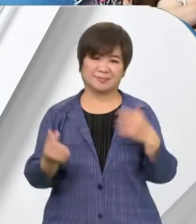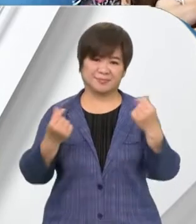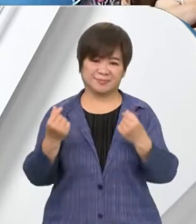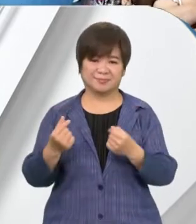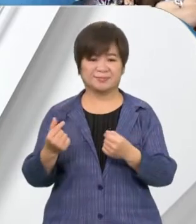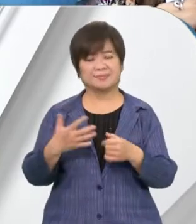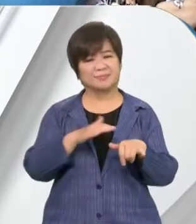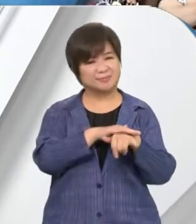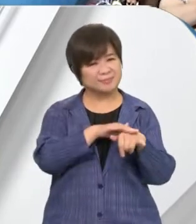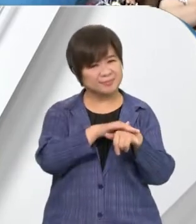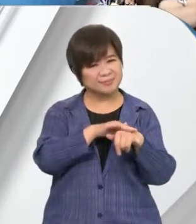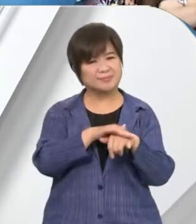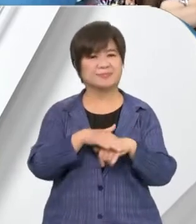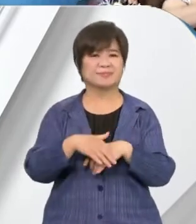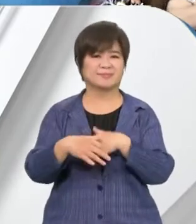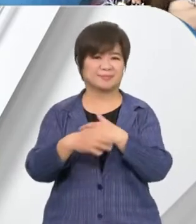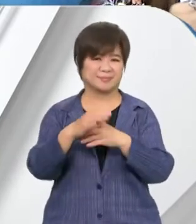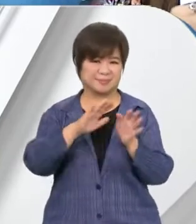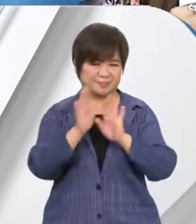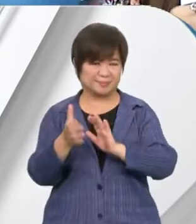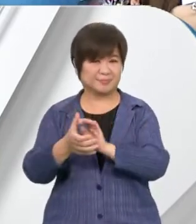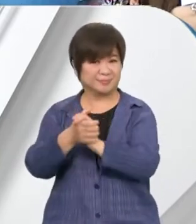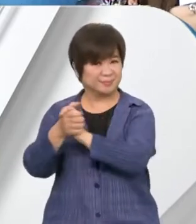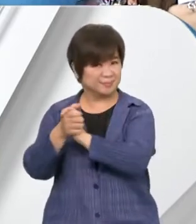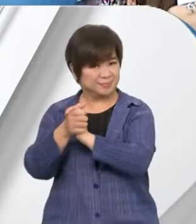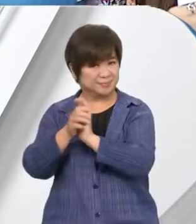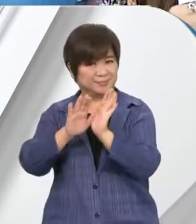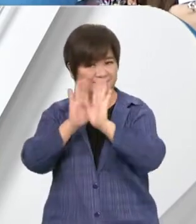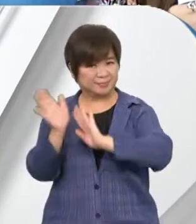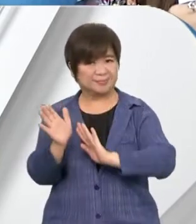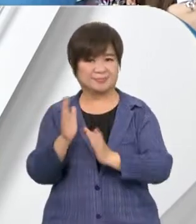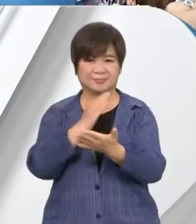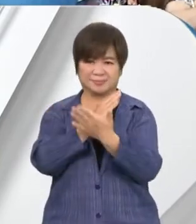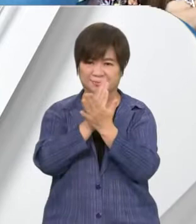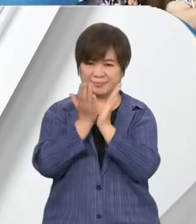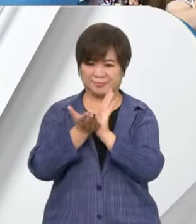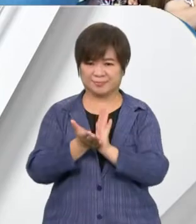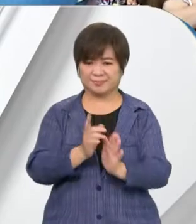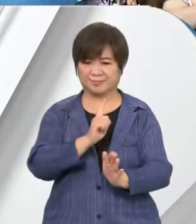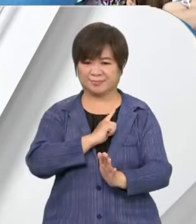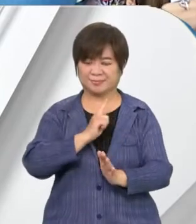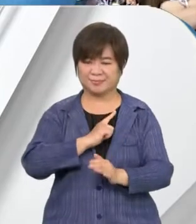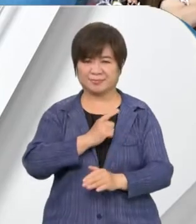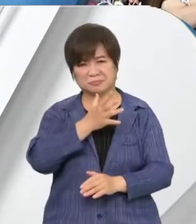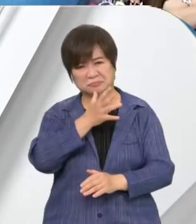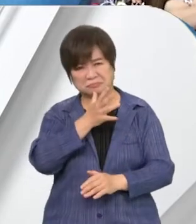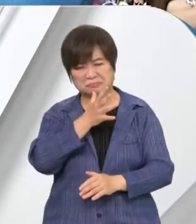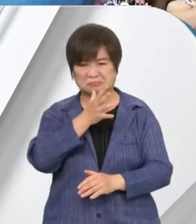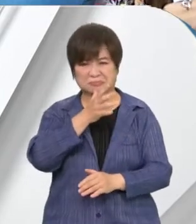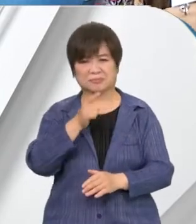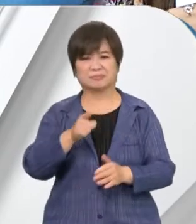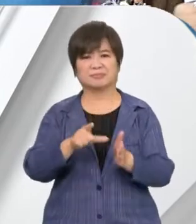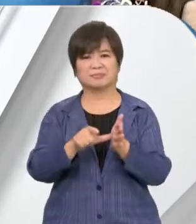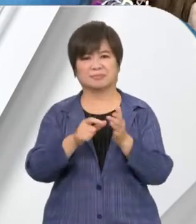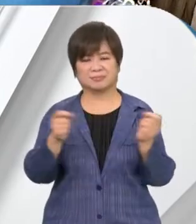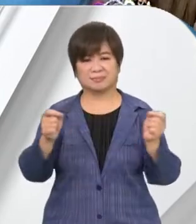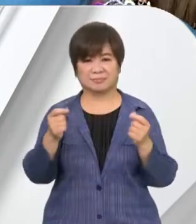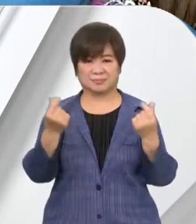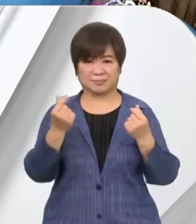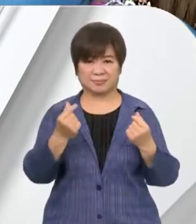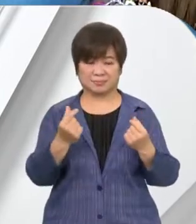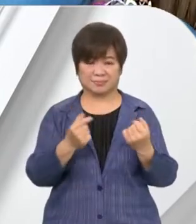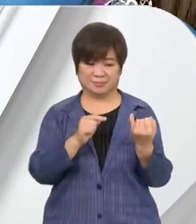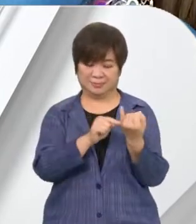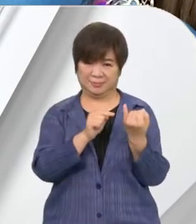爱情，有亲情，有友情，还有懂得自家对自家共发的时间。冲嘎嘎，因